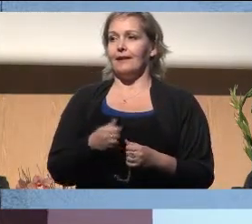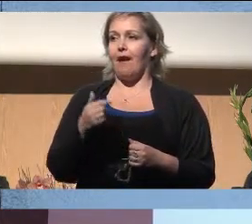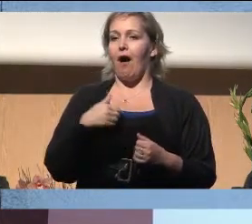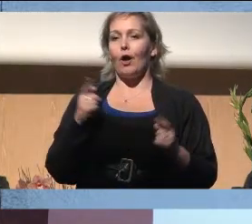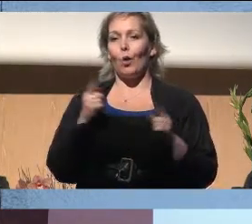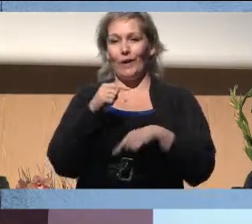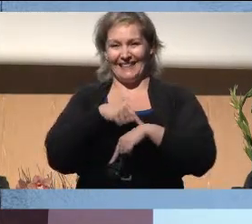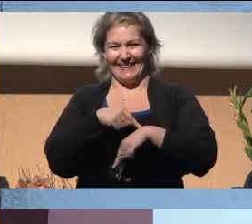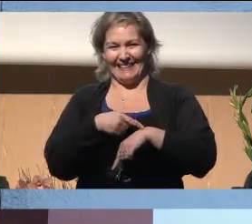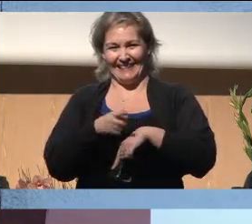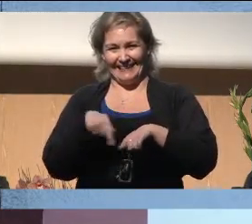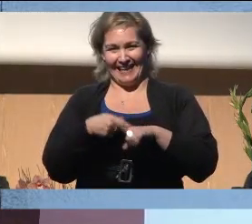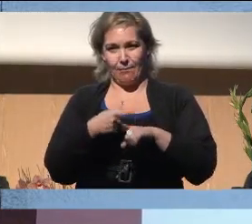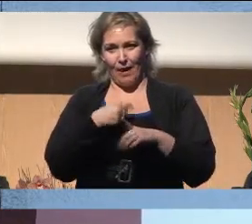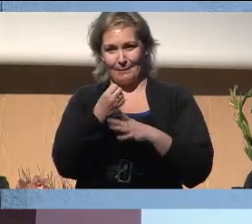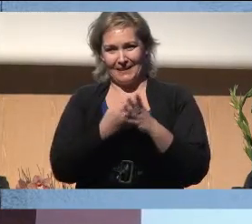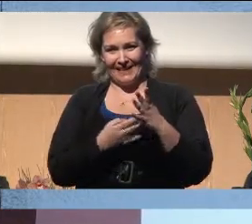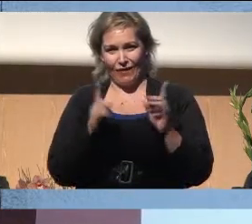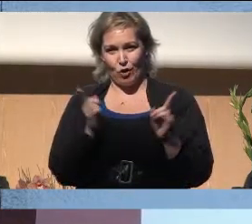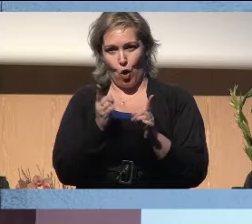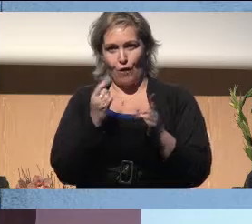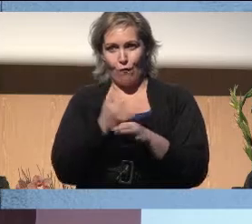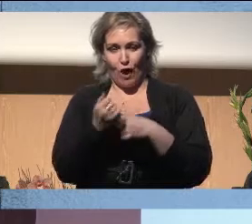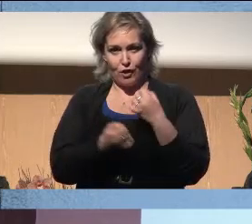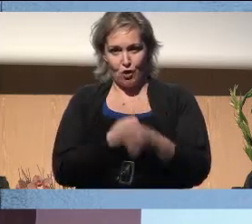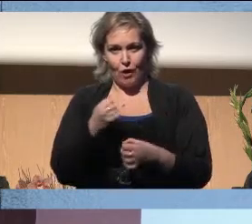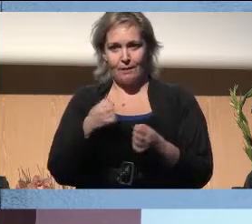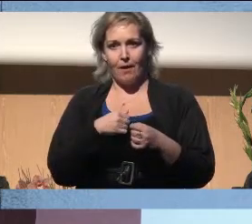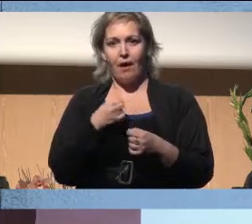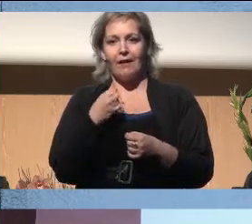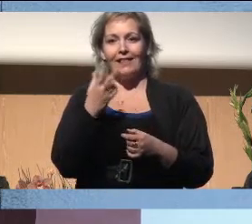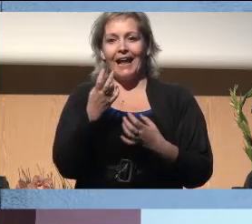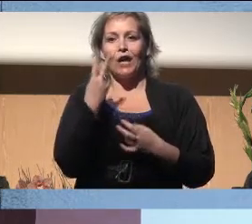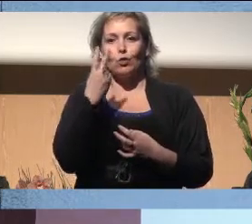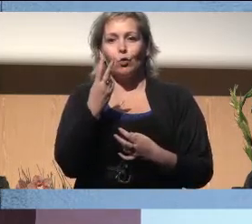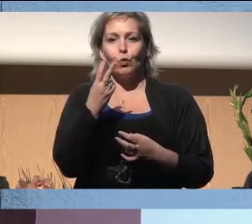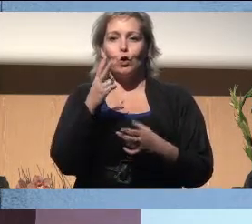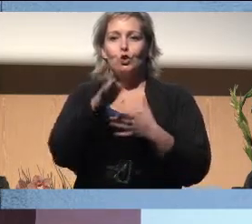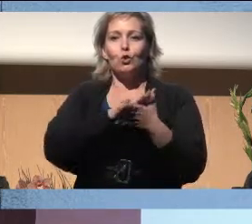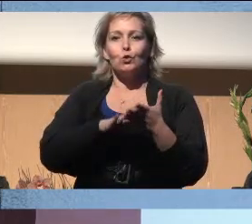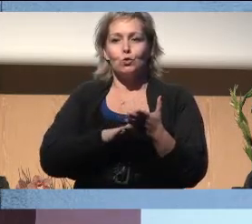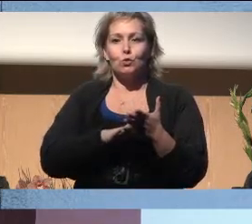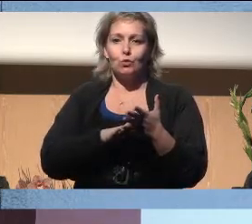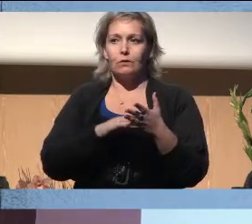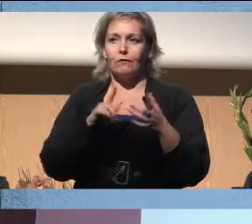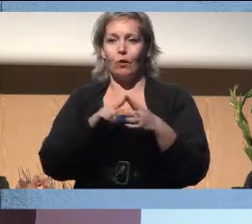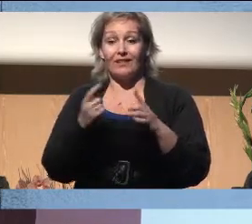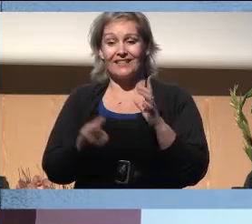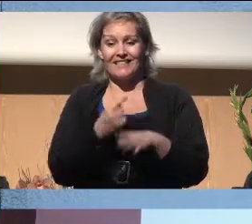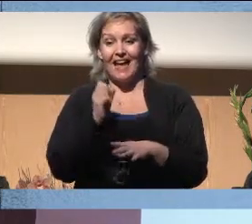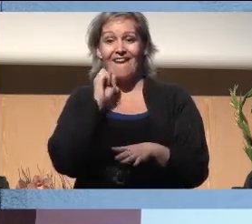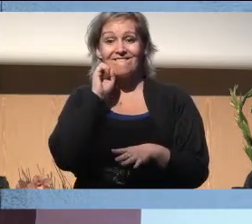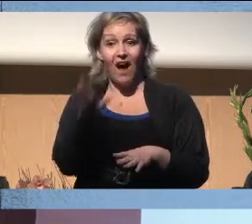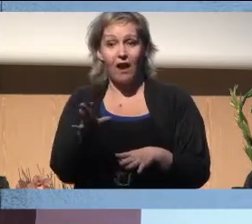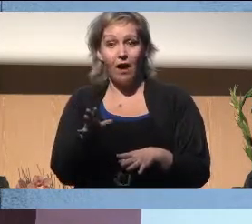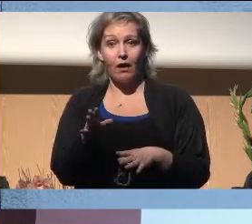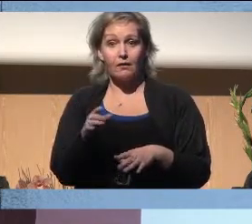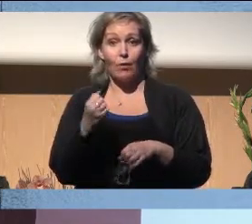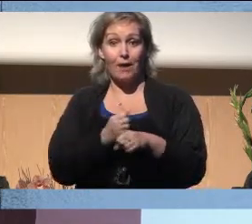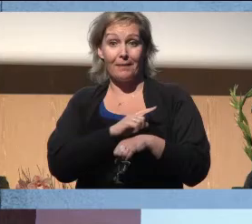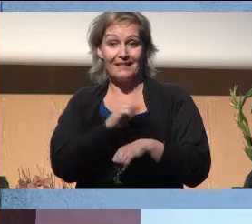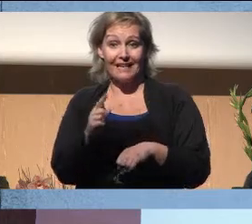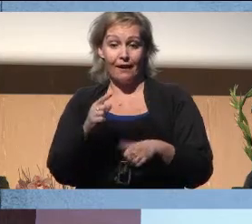ytterst kort tid kvar, ska bara beskriva lite kort om hur vi gör. Vi behöver två stycken strukturer för detta för att det ska ske varje dag på